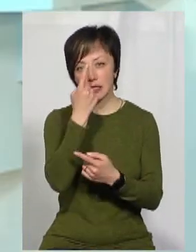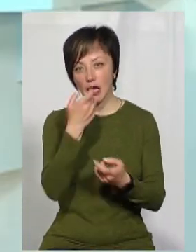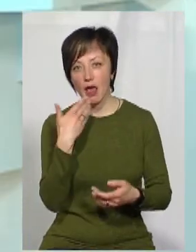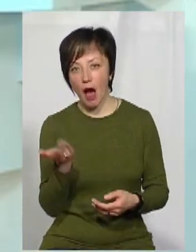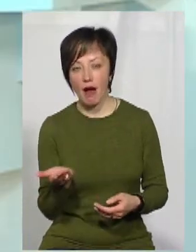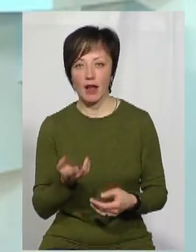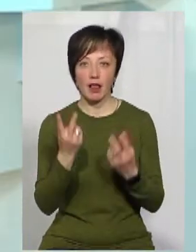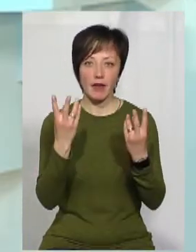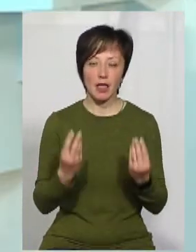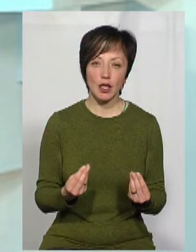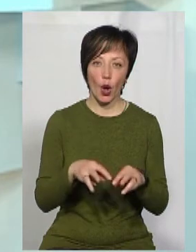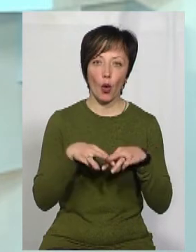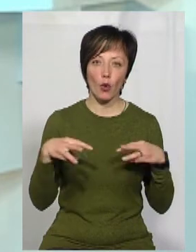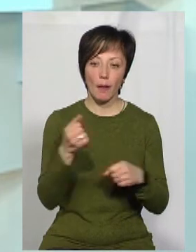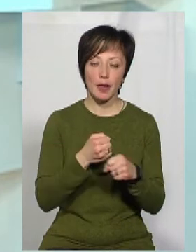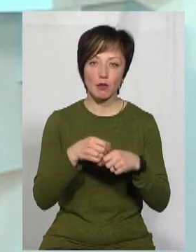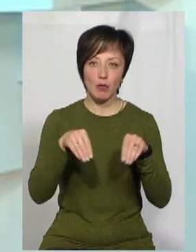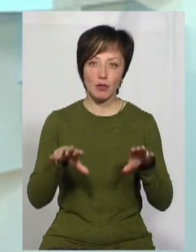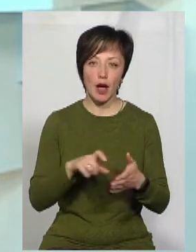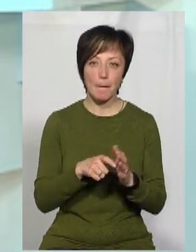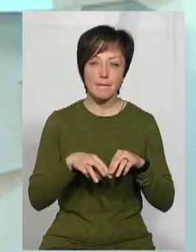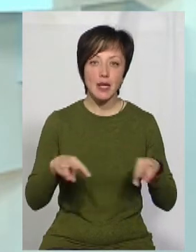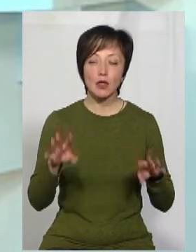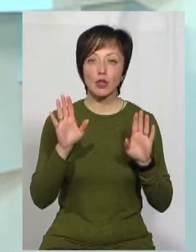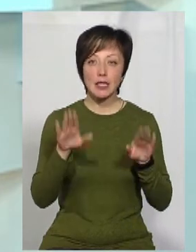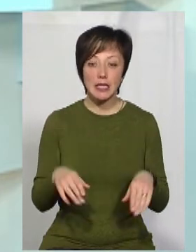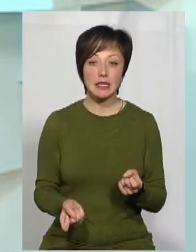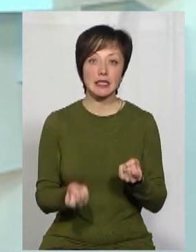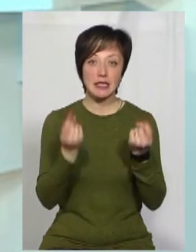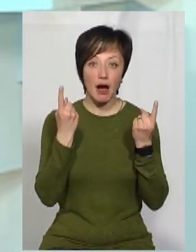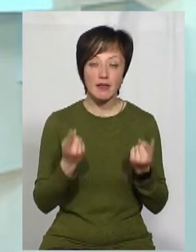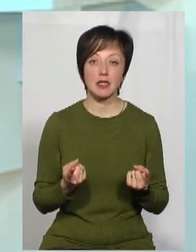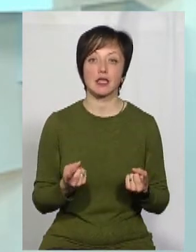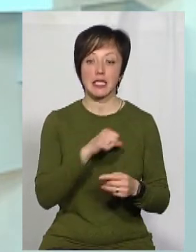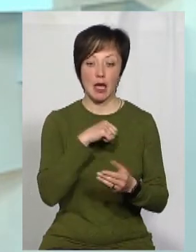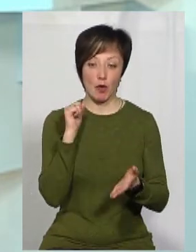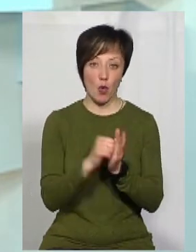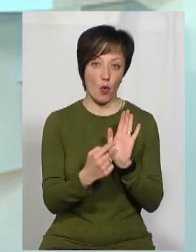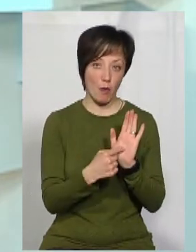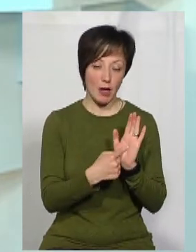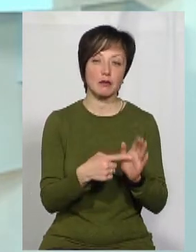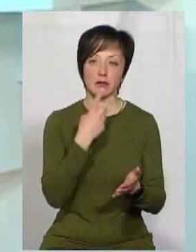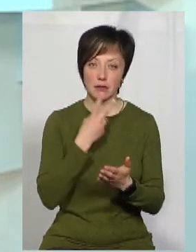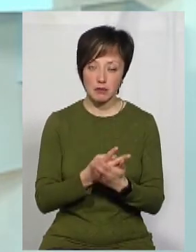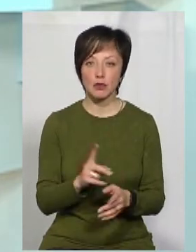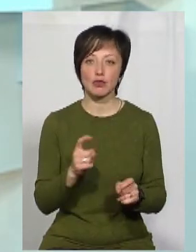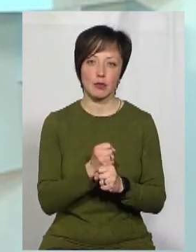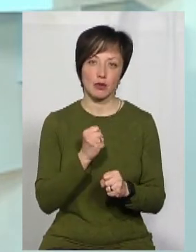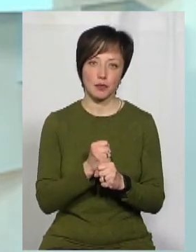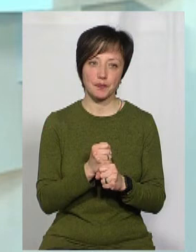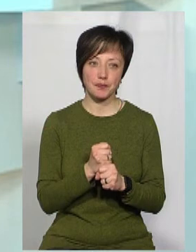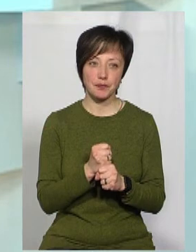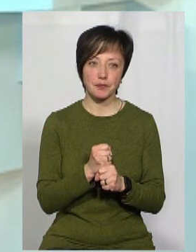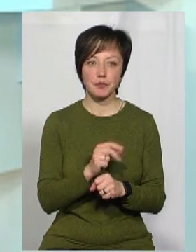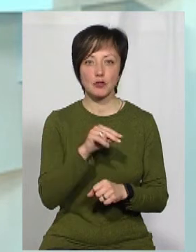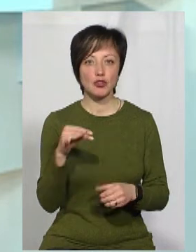заяви. 2 дні уряд доопрацьовує постанову Кабміну, і тільки після того, як з'явиться безпосередньо сам документ, ми будемо бачити, з чим ми працюємо.